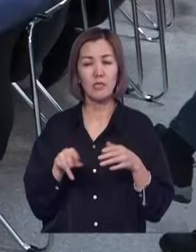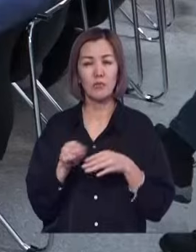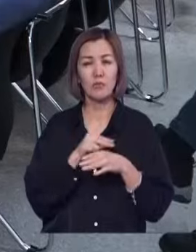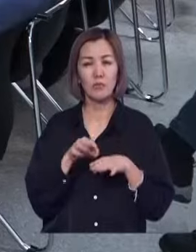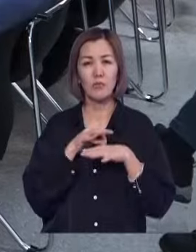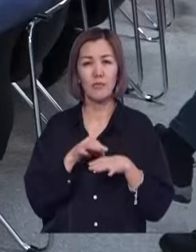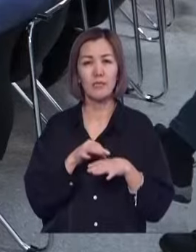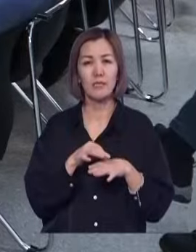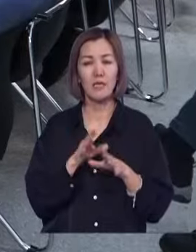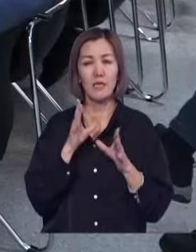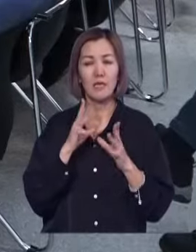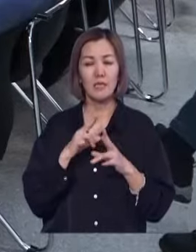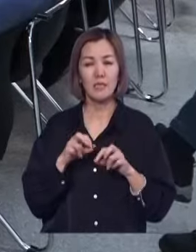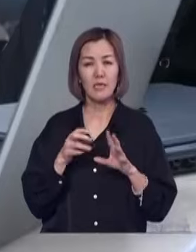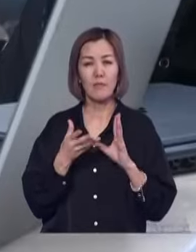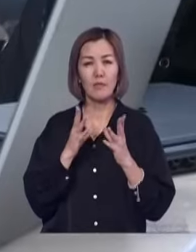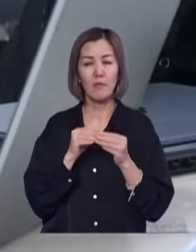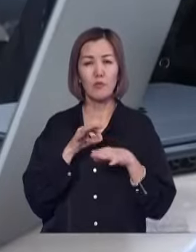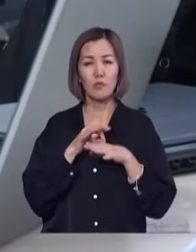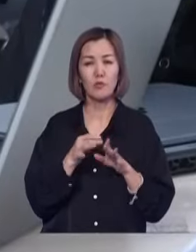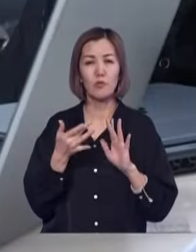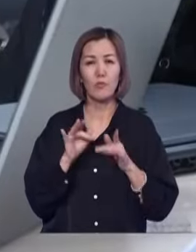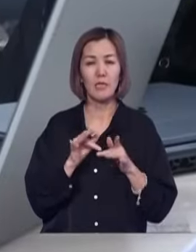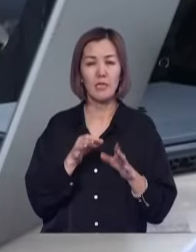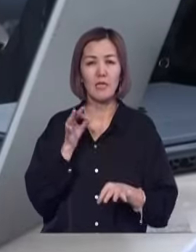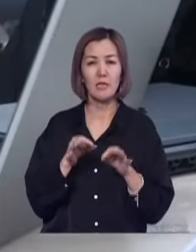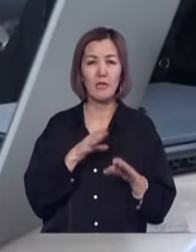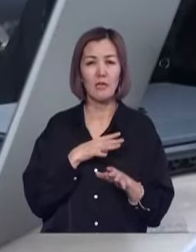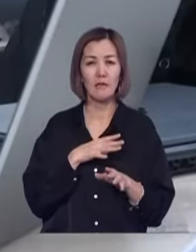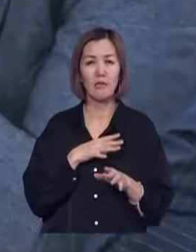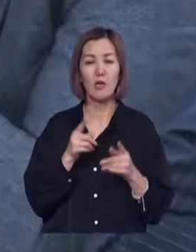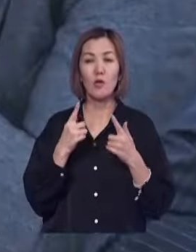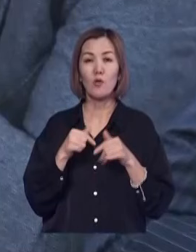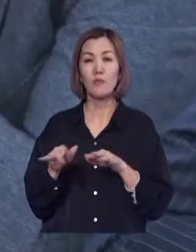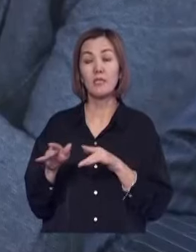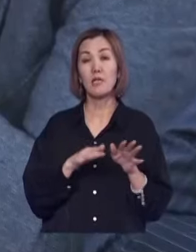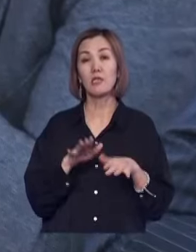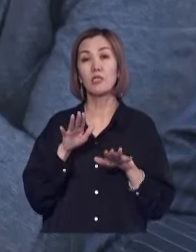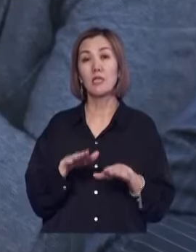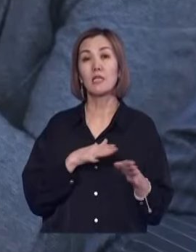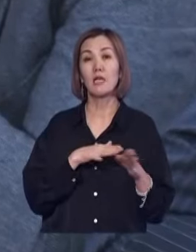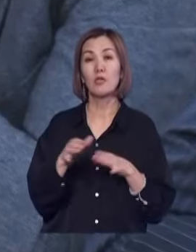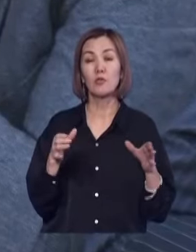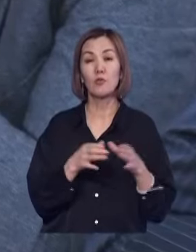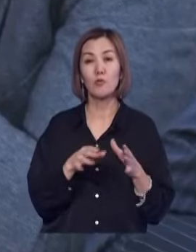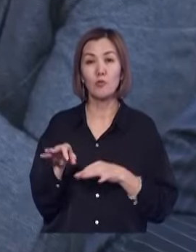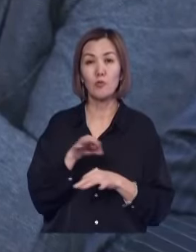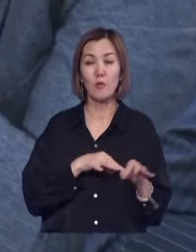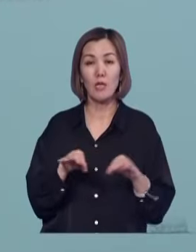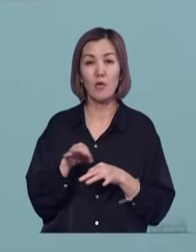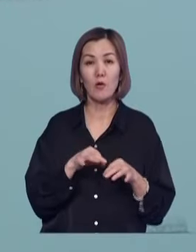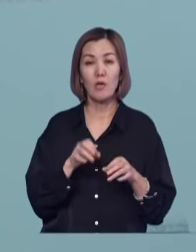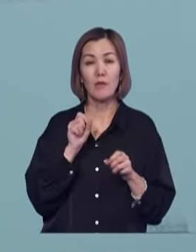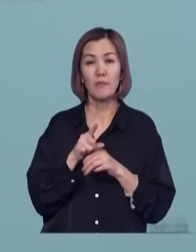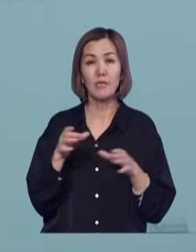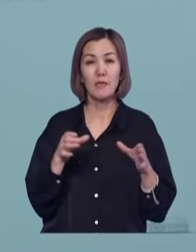барысындағы ведомстволық сараптама жүргізу порталындағы мәселелер талқыланды. Арнайы ұйымдастырылған шараға жергілікті атқарушы органдар, жобалаушы